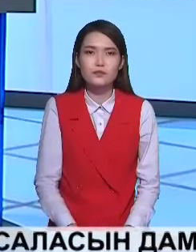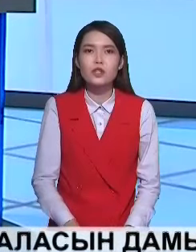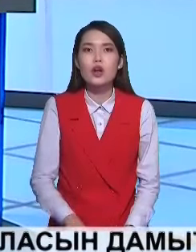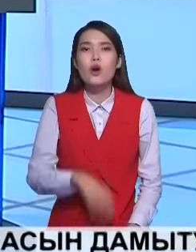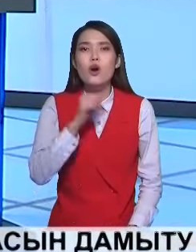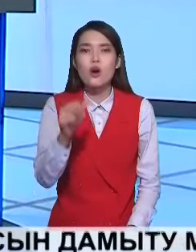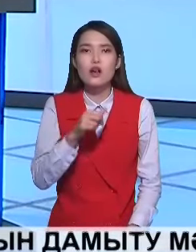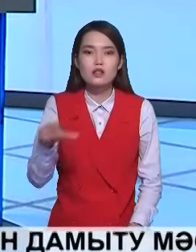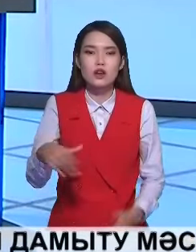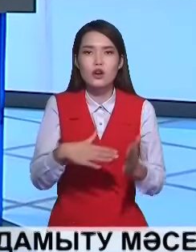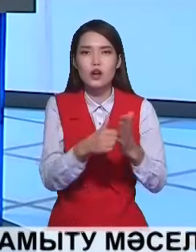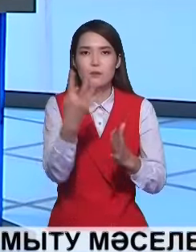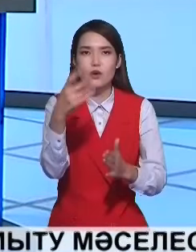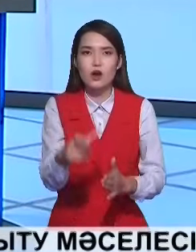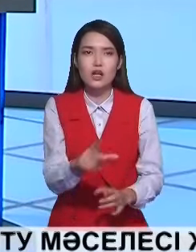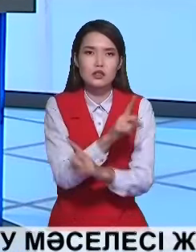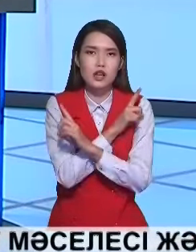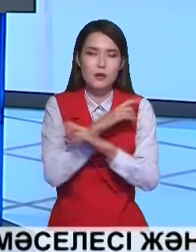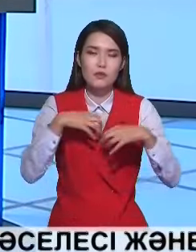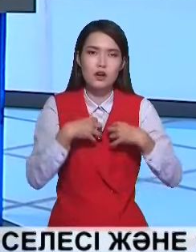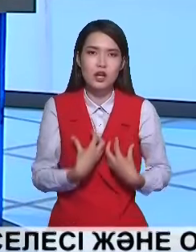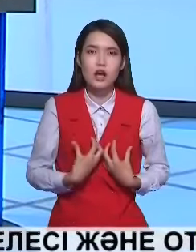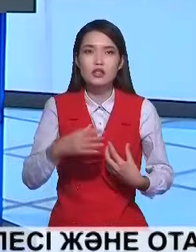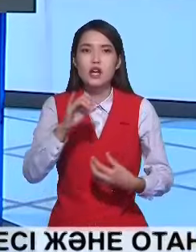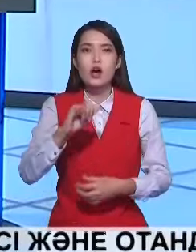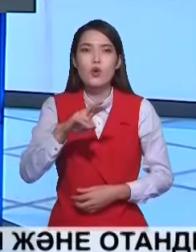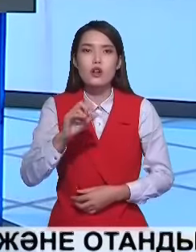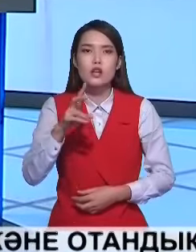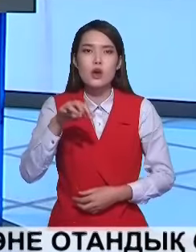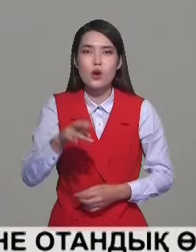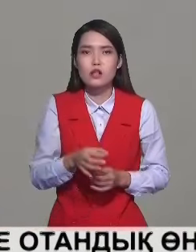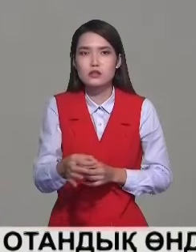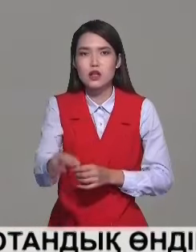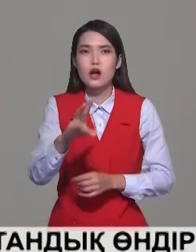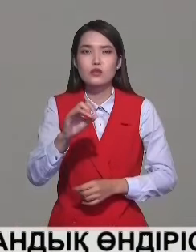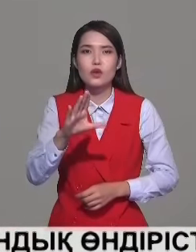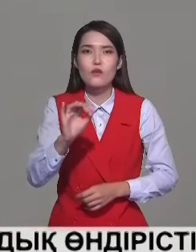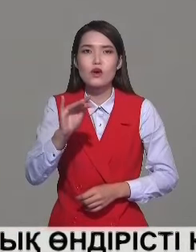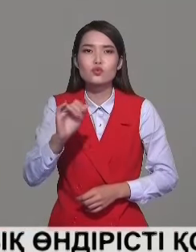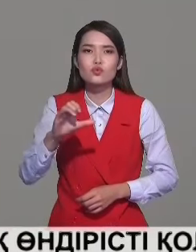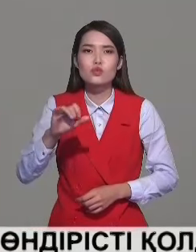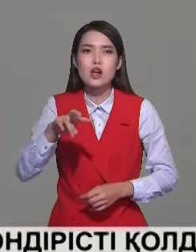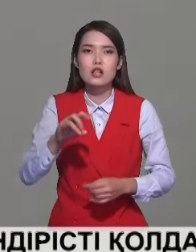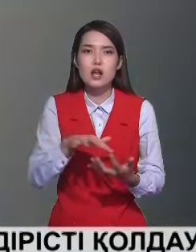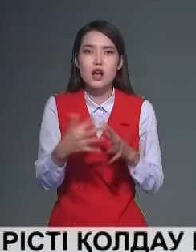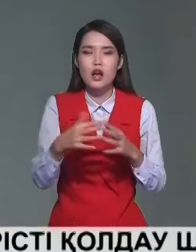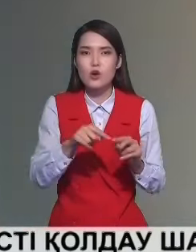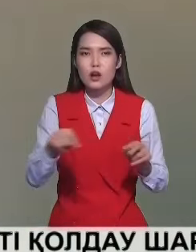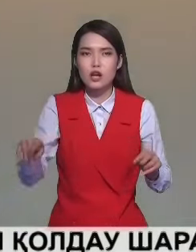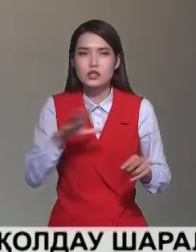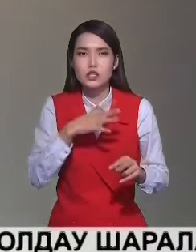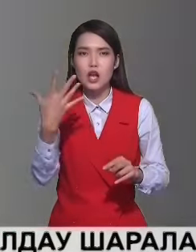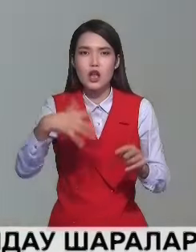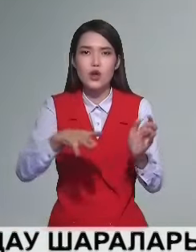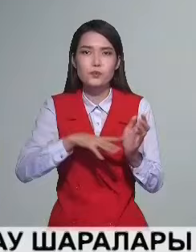Қостанайда жол апатынан 4 адам қаза тапты. Қайғылы оқиға Әулекөл ауданына қарасты Новонежин және Жусалы ауылдарының арасында болған.